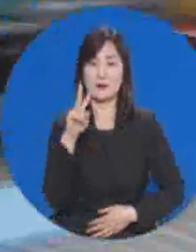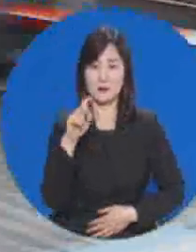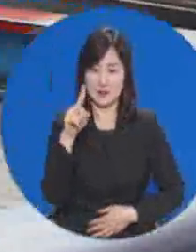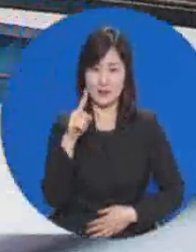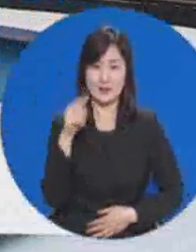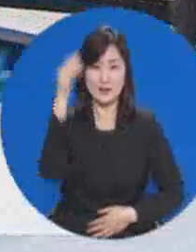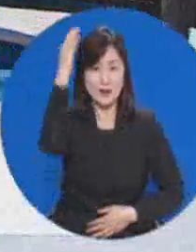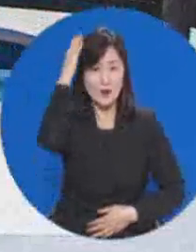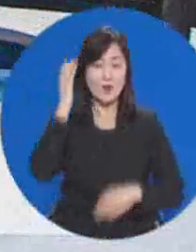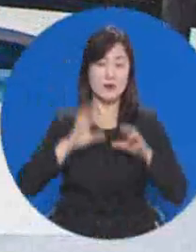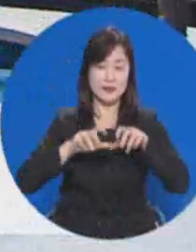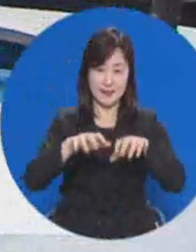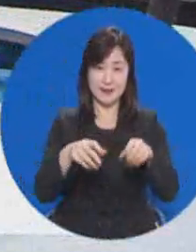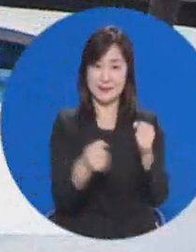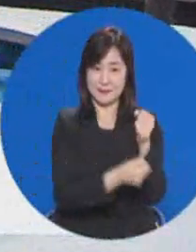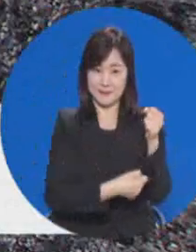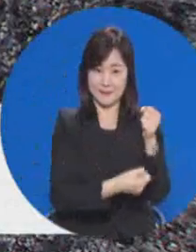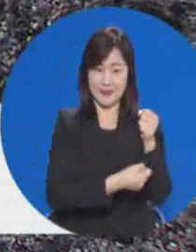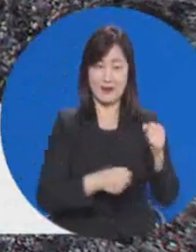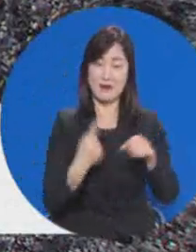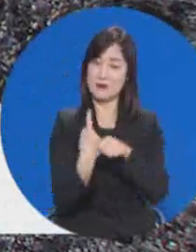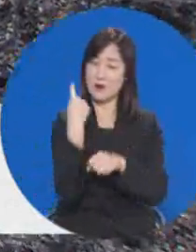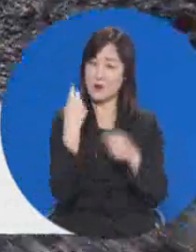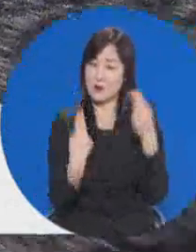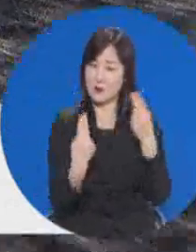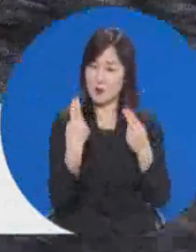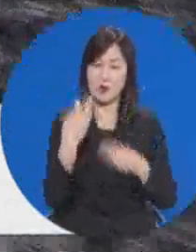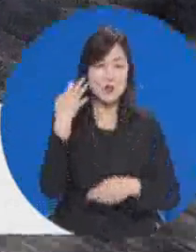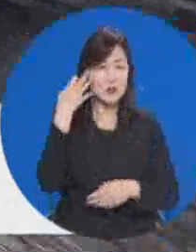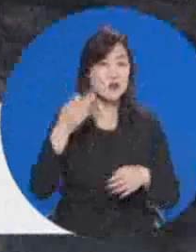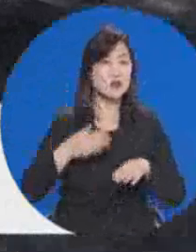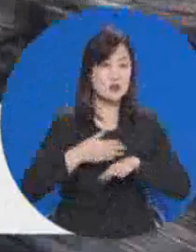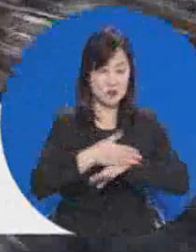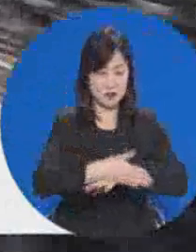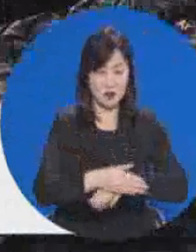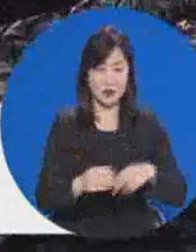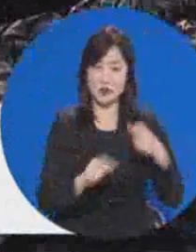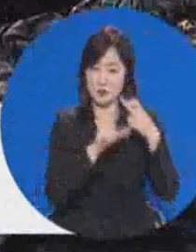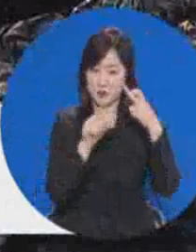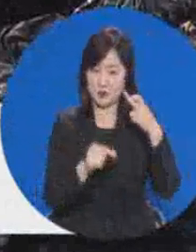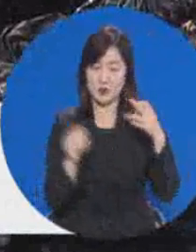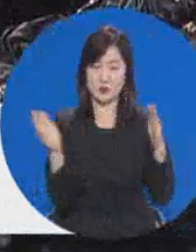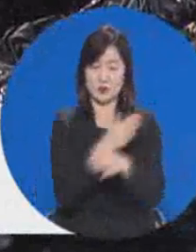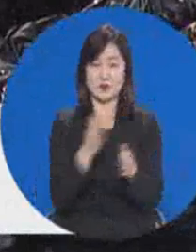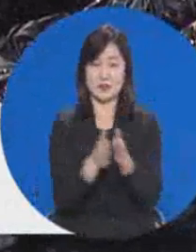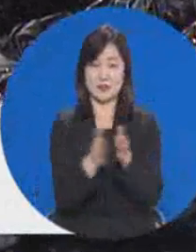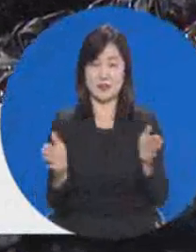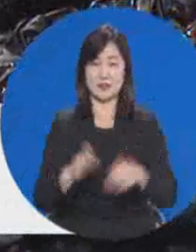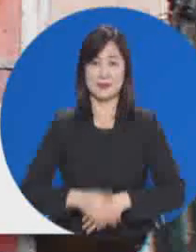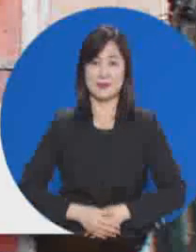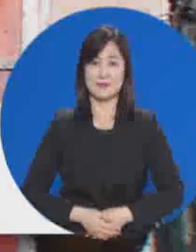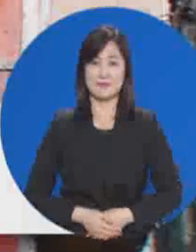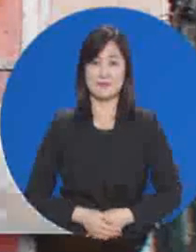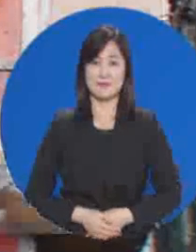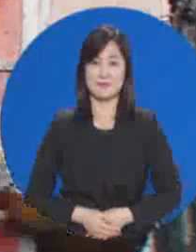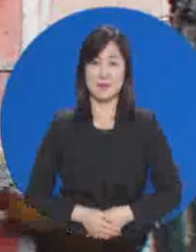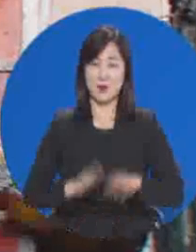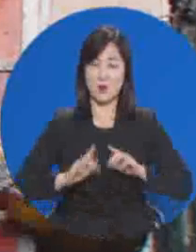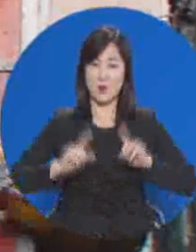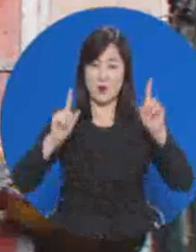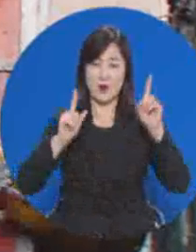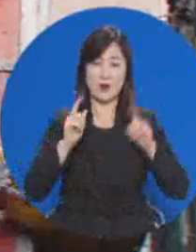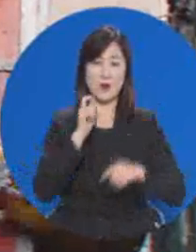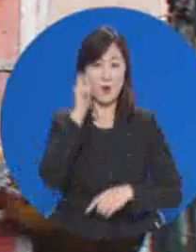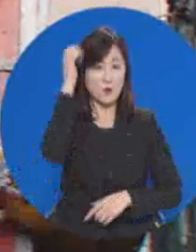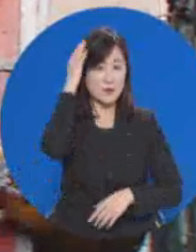2021년산 고흥 생김 생산이 예년보다 2주가량 늦은 이달 중순부터 본격적으로 시작됐습니다. 올해 고흥